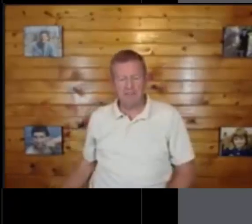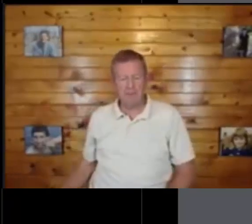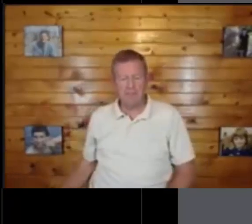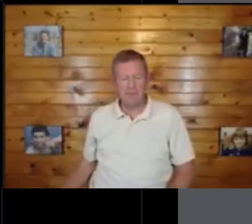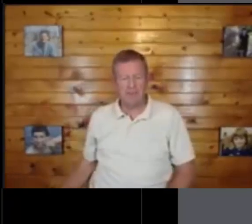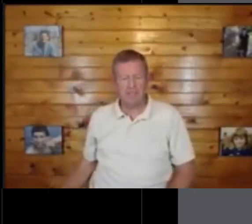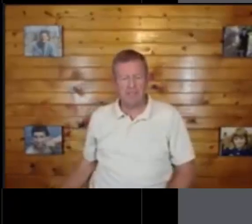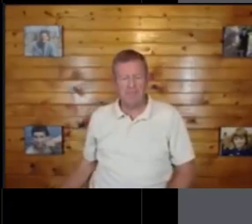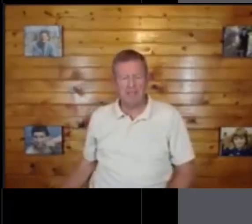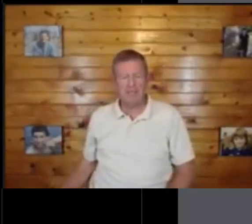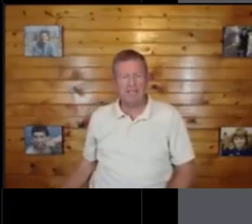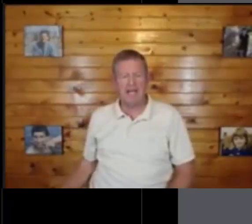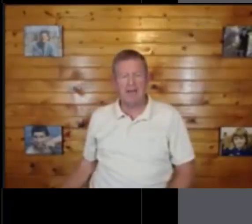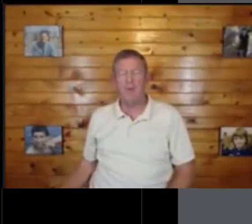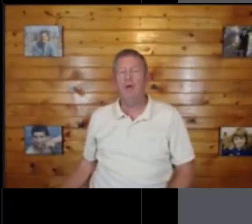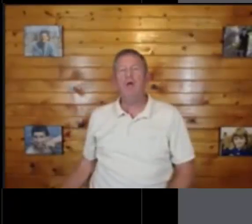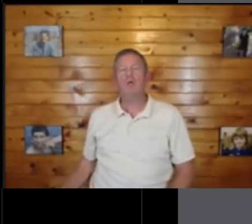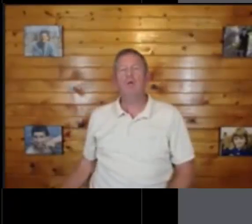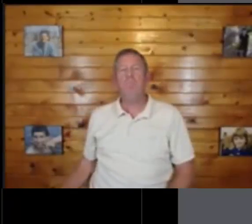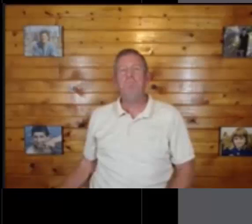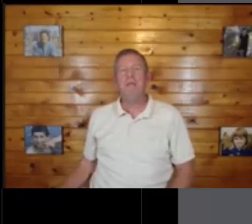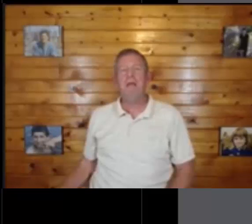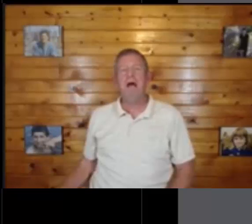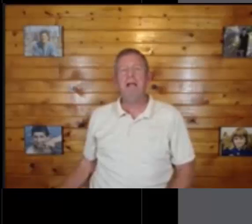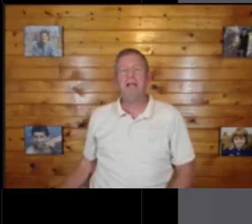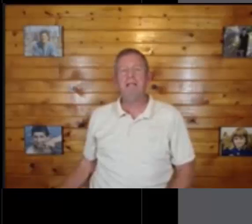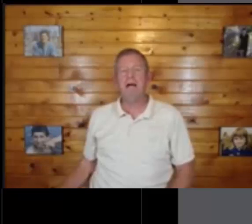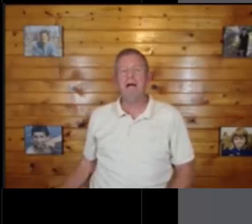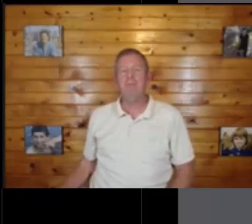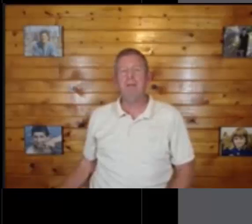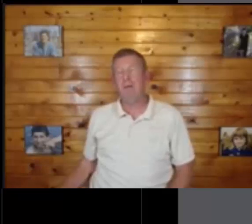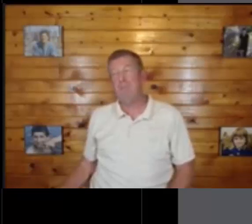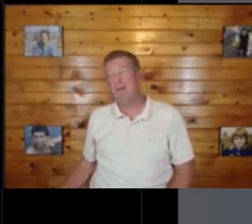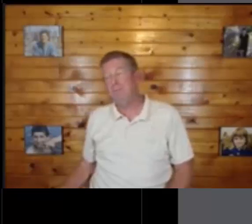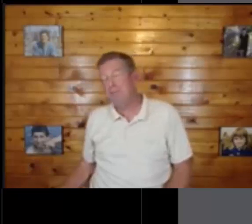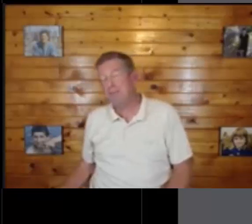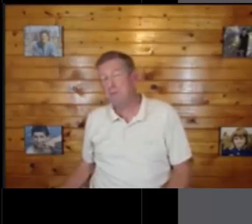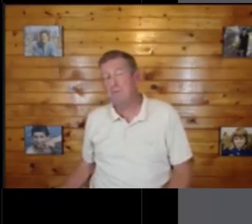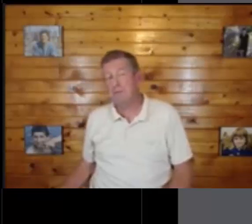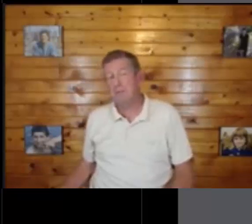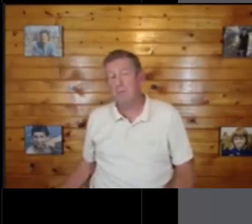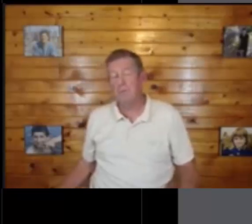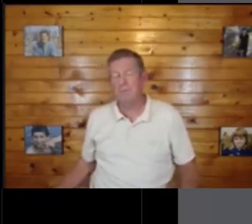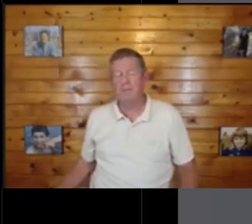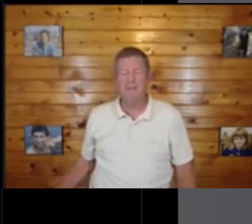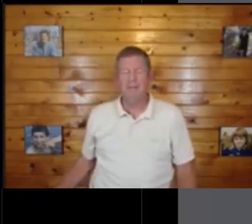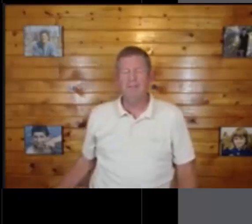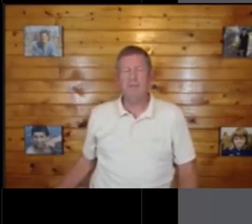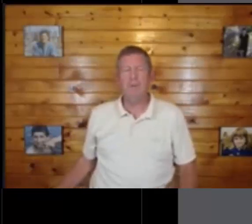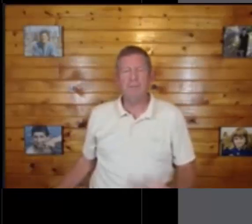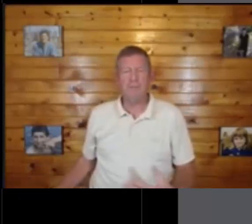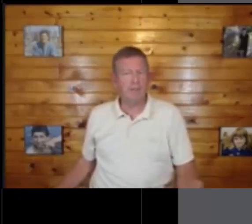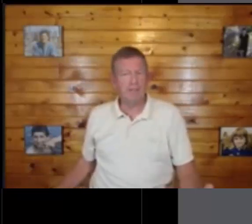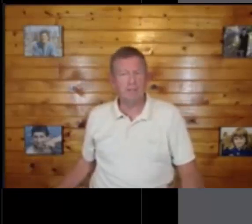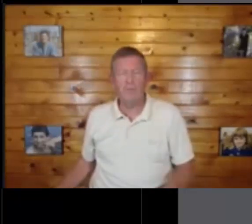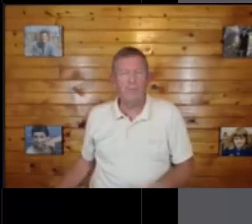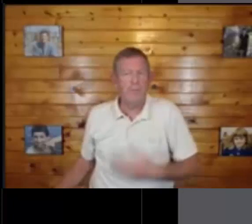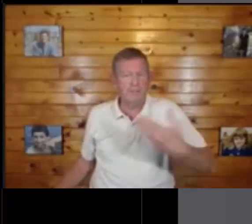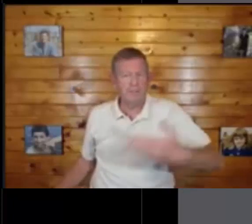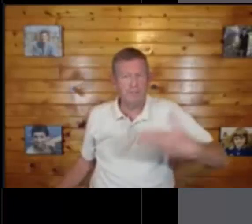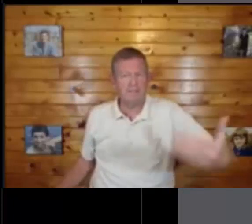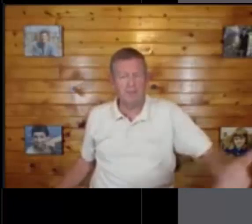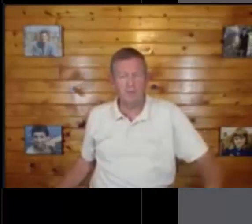c'est M. Nesbitt en train de mettre la table. Je mets la table. Et même pas très souvent, ça non plus. Mais je vais mentir pour l'instant